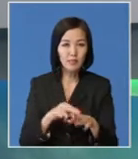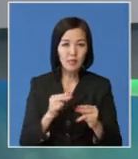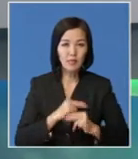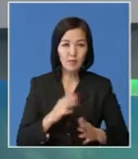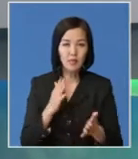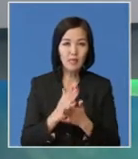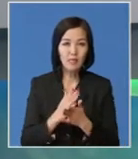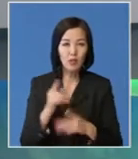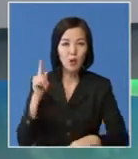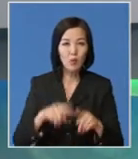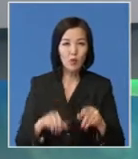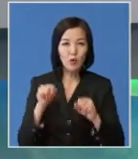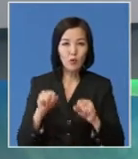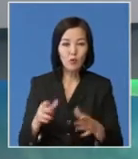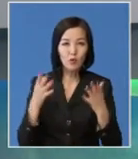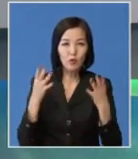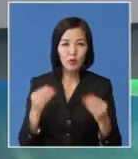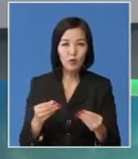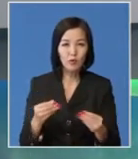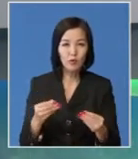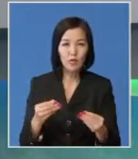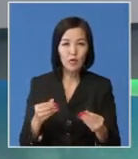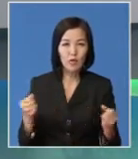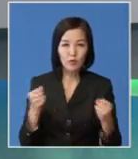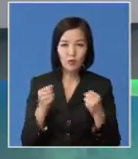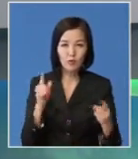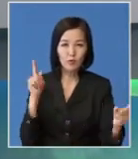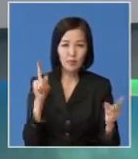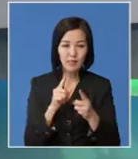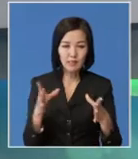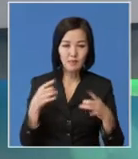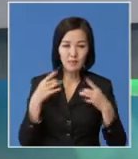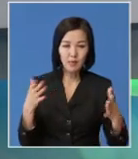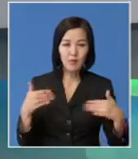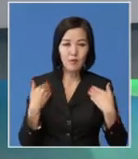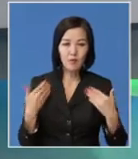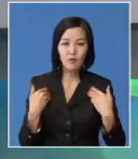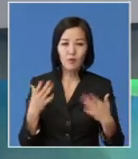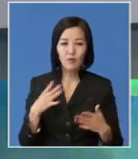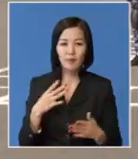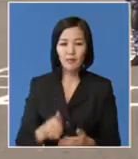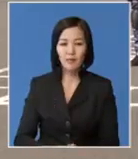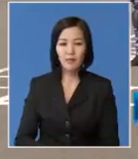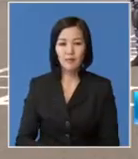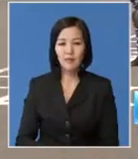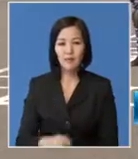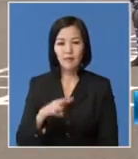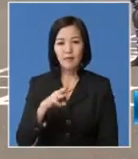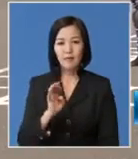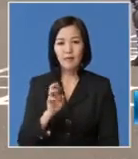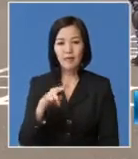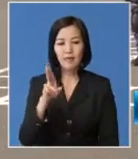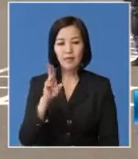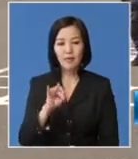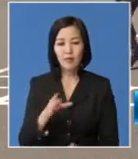еңбек етеді. Отан қорғаушылар күні қарсаңында тілшіміз спортшымен сұхбаттасып, мерекемен құттықтап қайтты. Мәди Досмұхамбетов